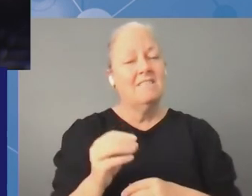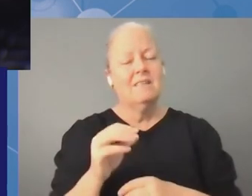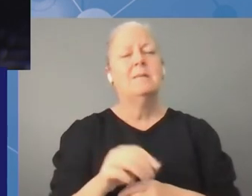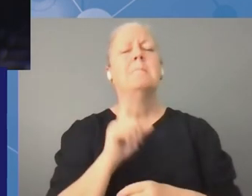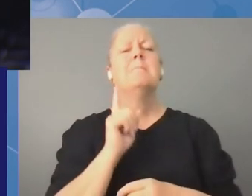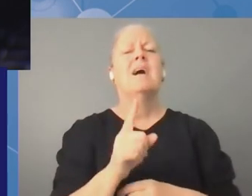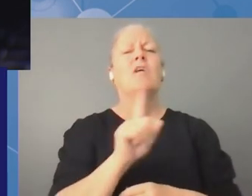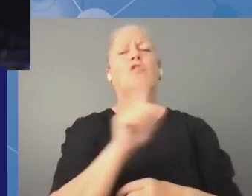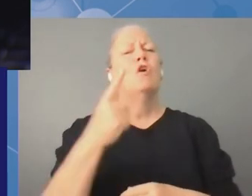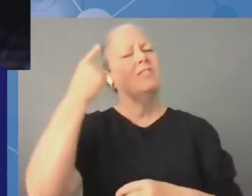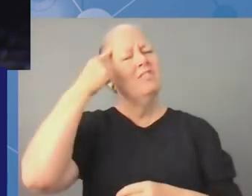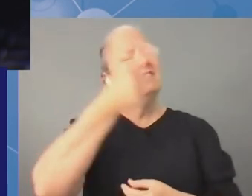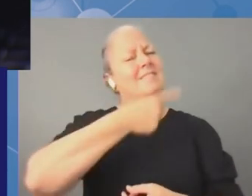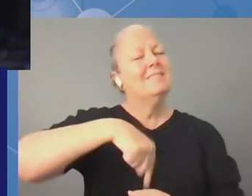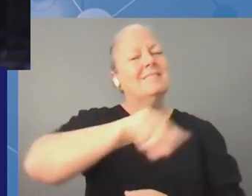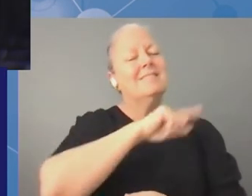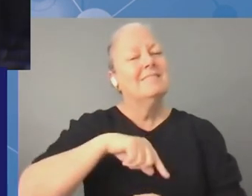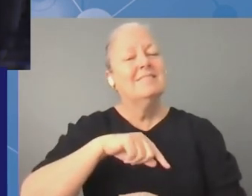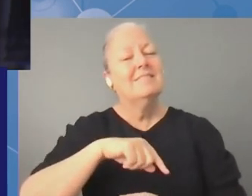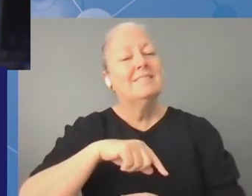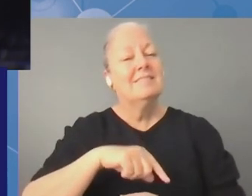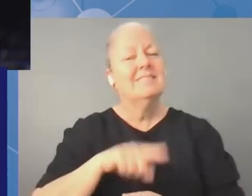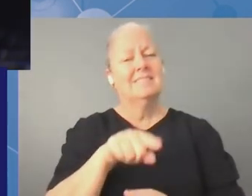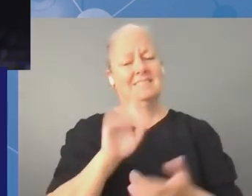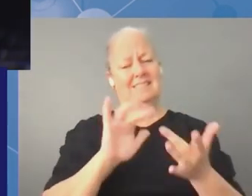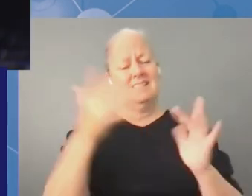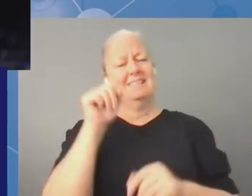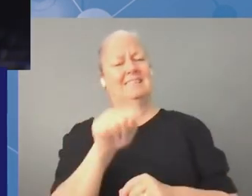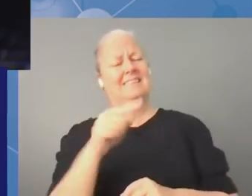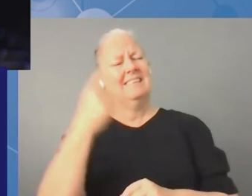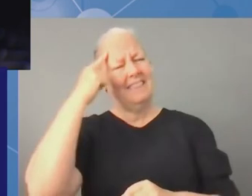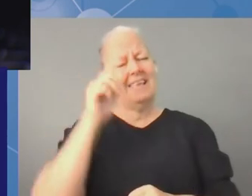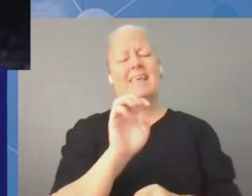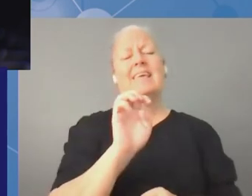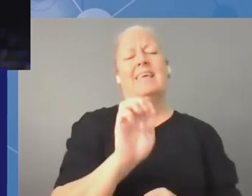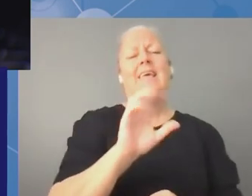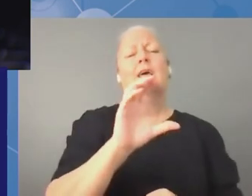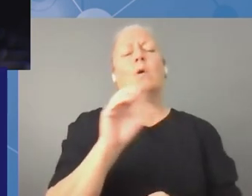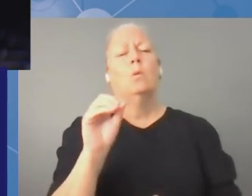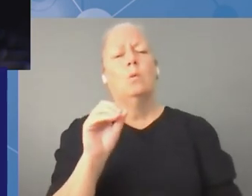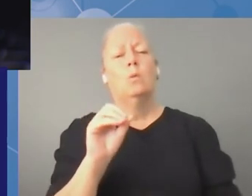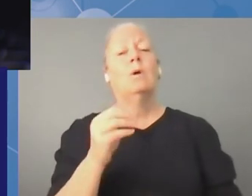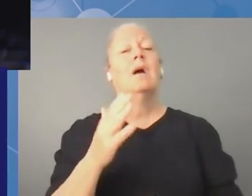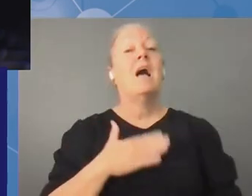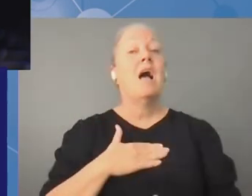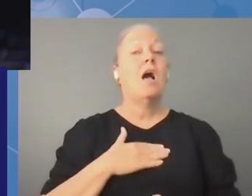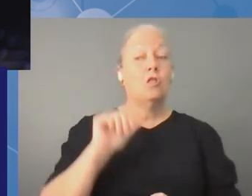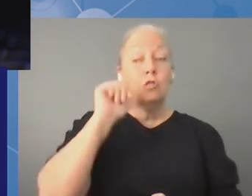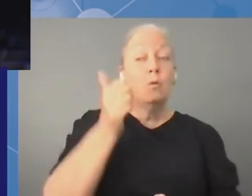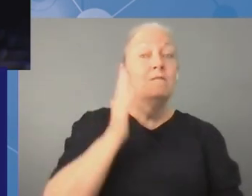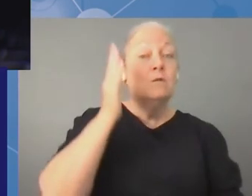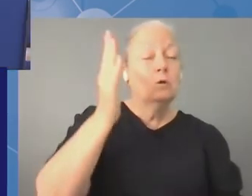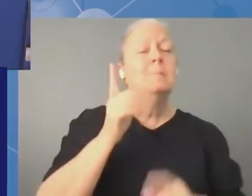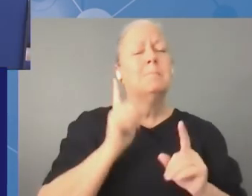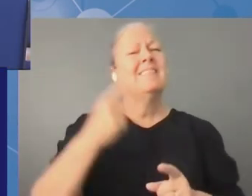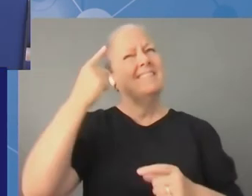الفجوة تصيب الشباب بشكل خاص ونصفهم مثلا، ولكن أصواتنا